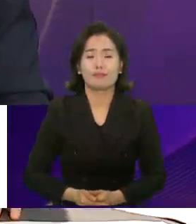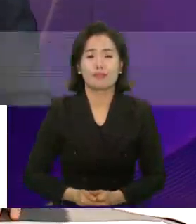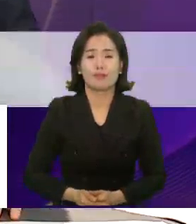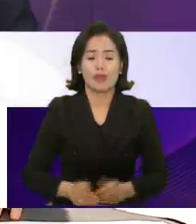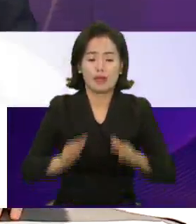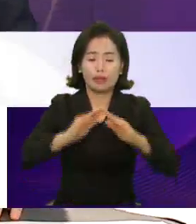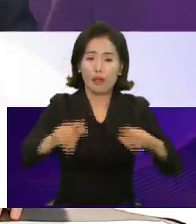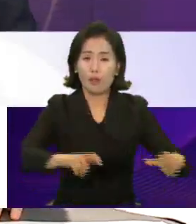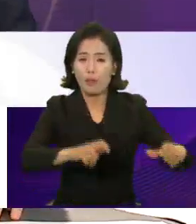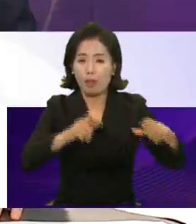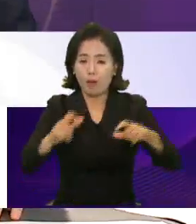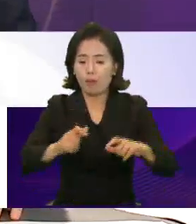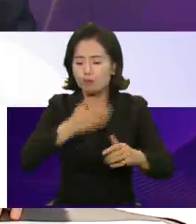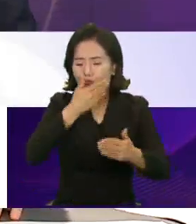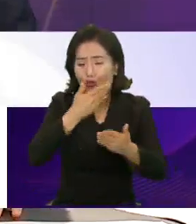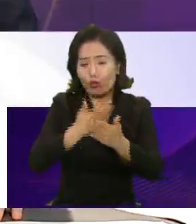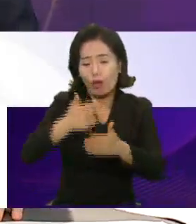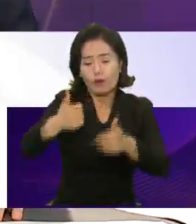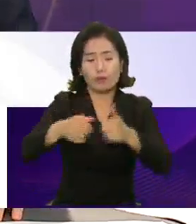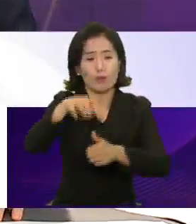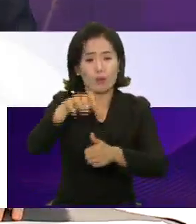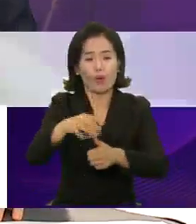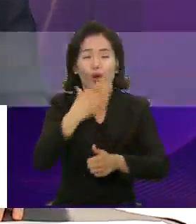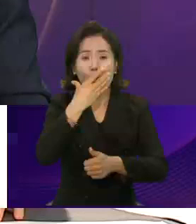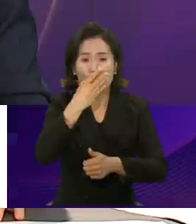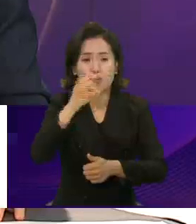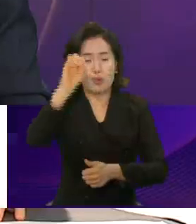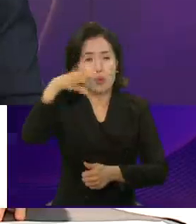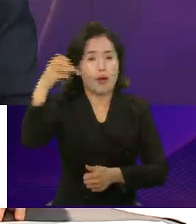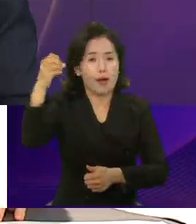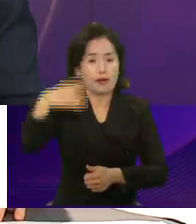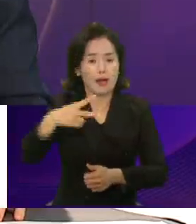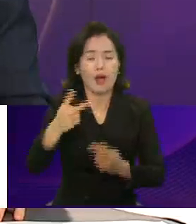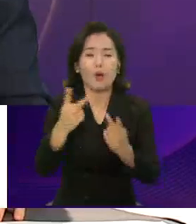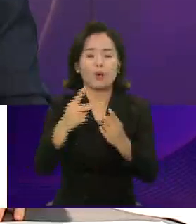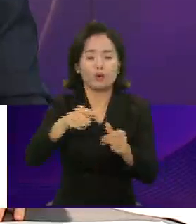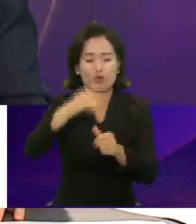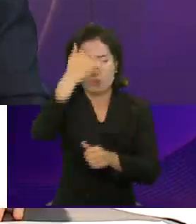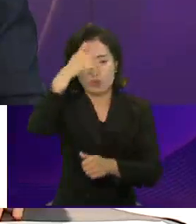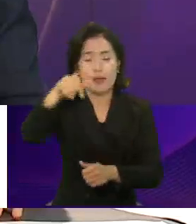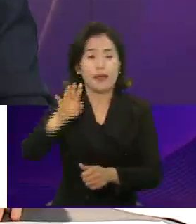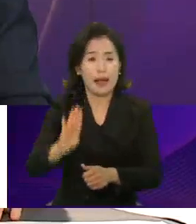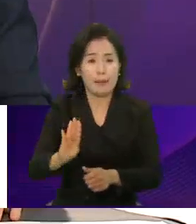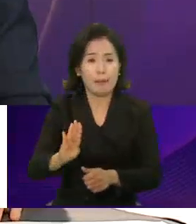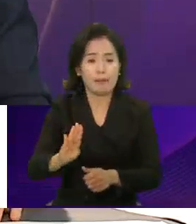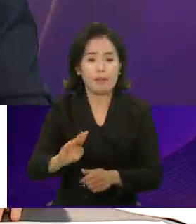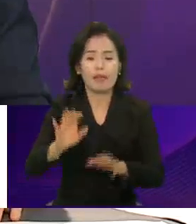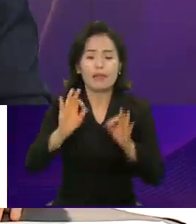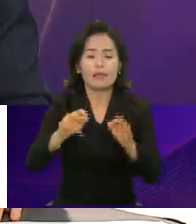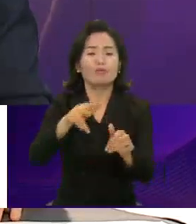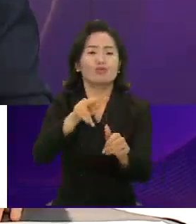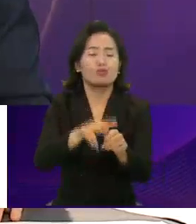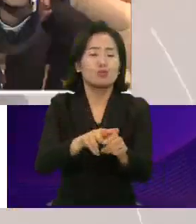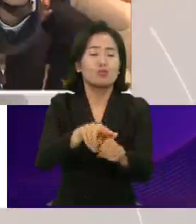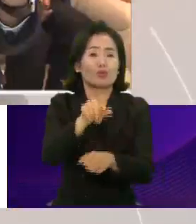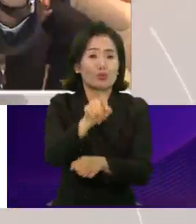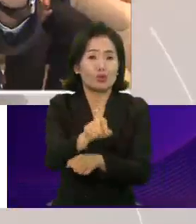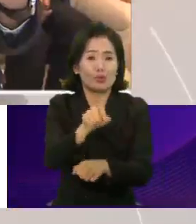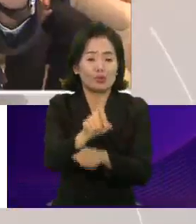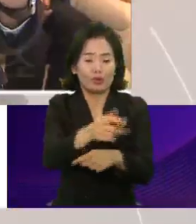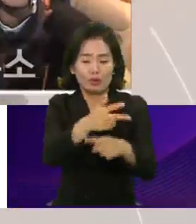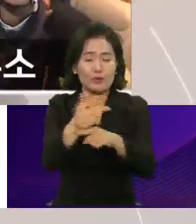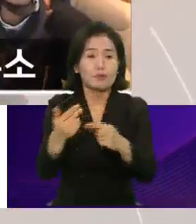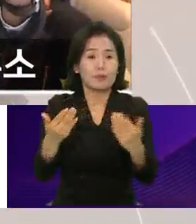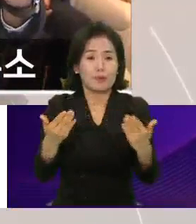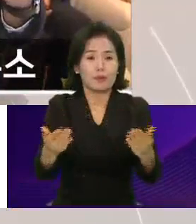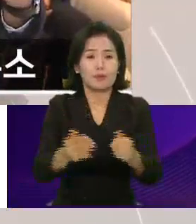이번에는 전남의 주요 격전지로 가보겠습니다. 순천 광양 곡성 구례 갑에서 선두를 달리고 있는 김문수 후보 캠프에 취재 기자